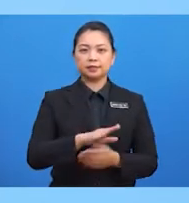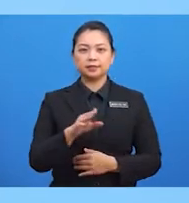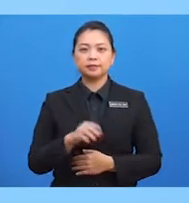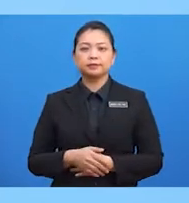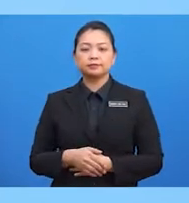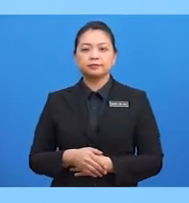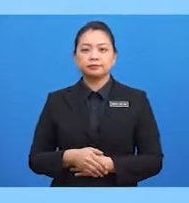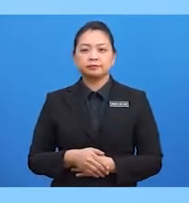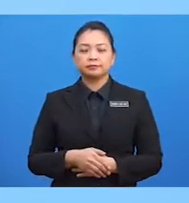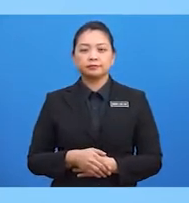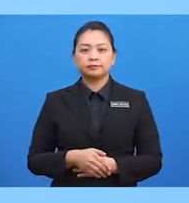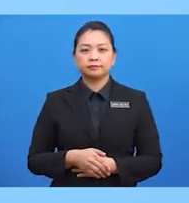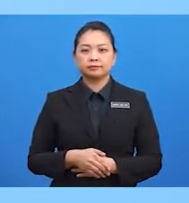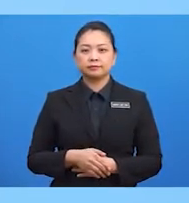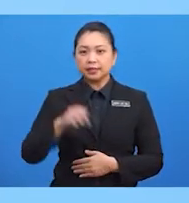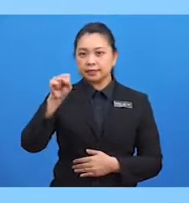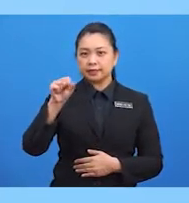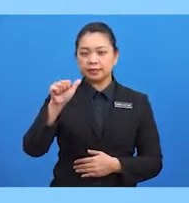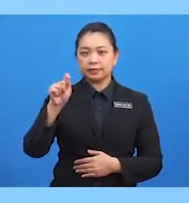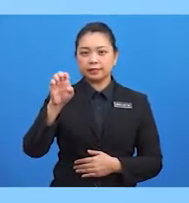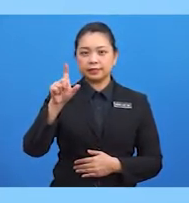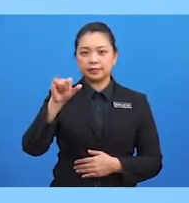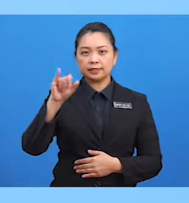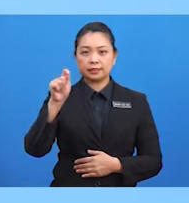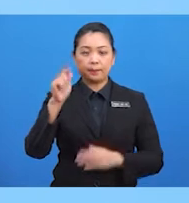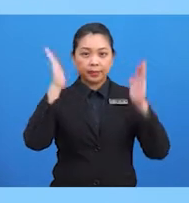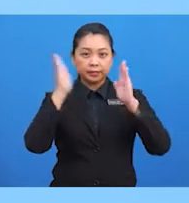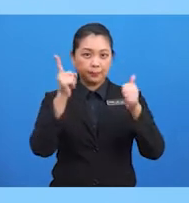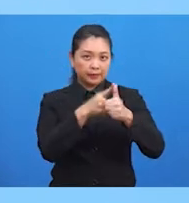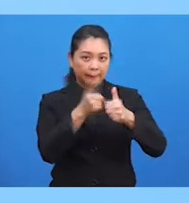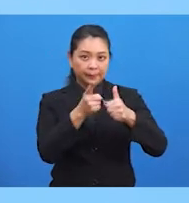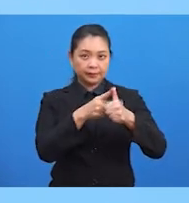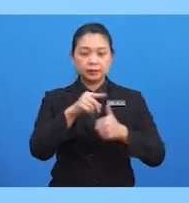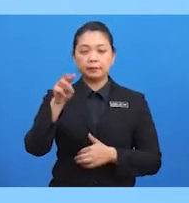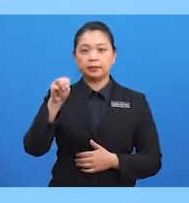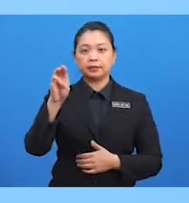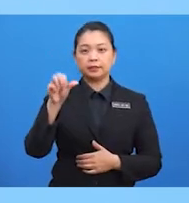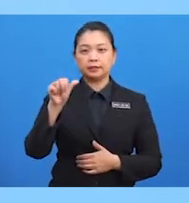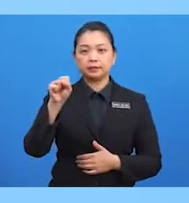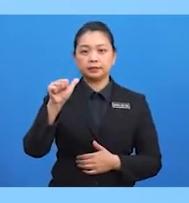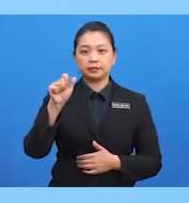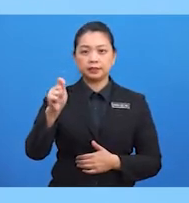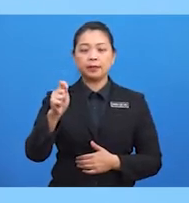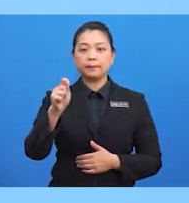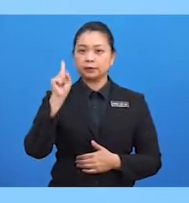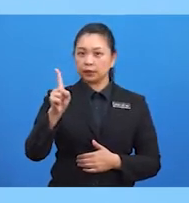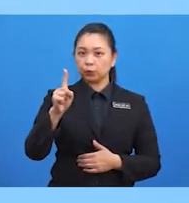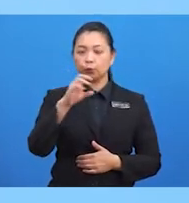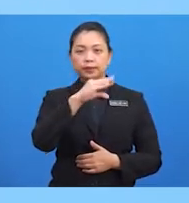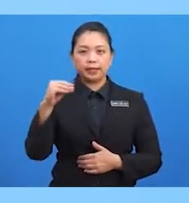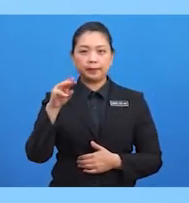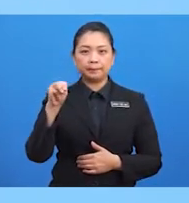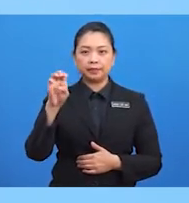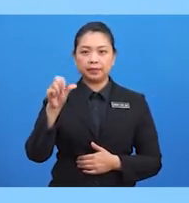melancarkan satelit pertama Malaysia iaitu MISAT-1 dan